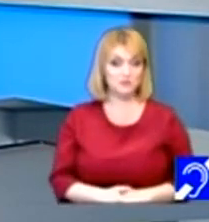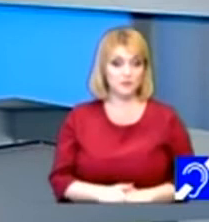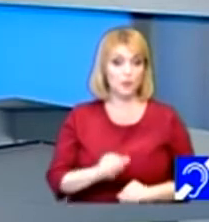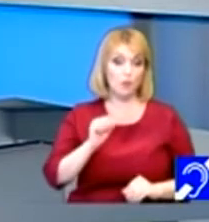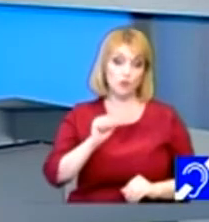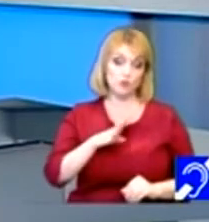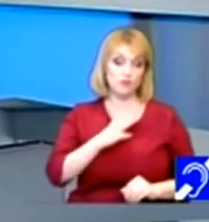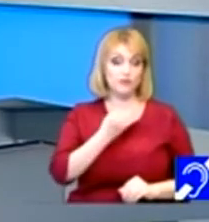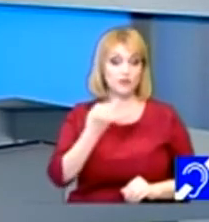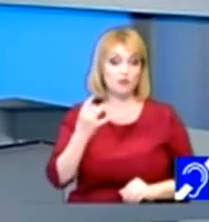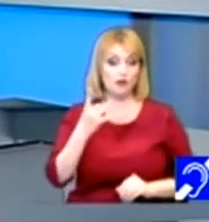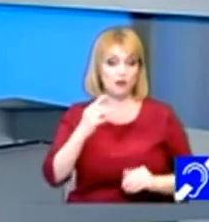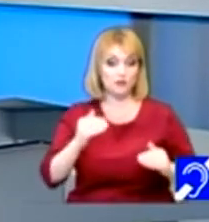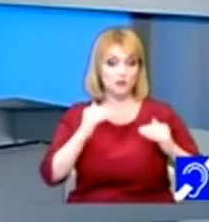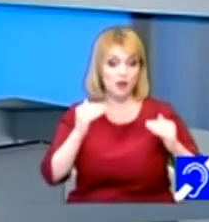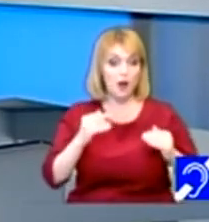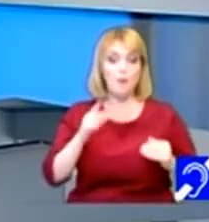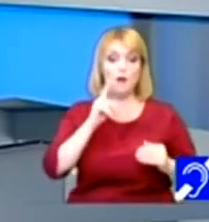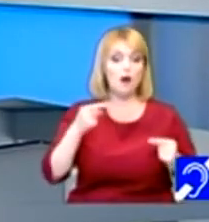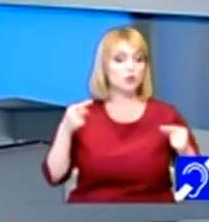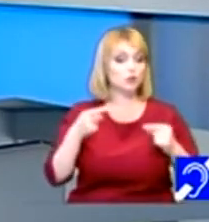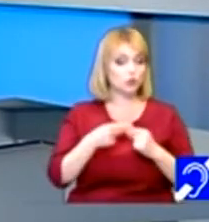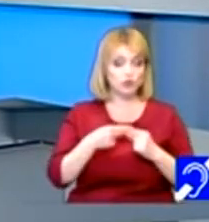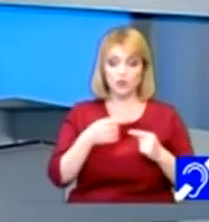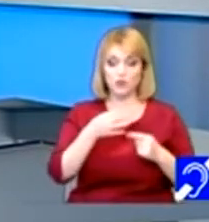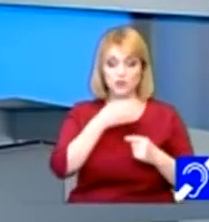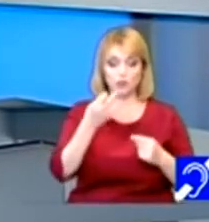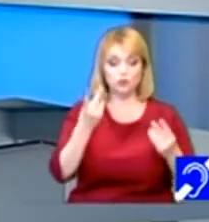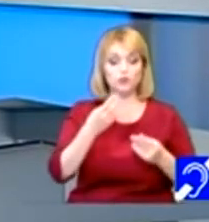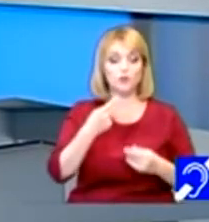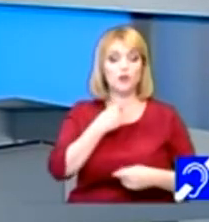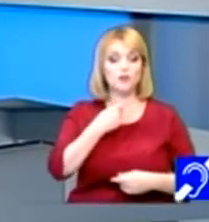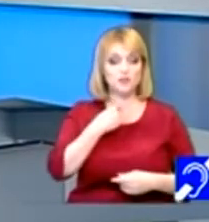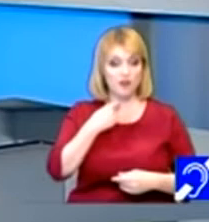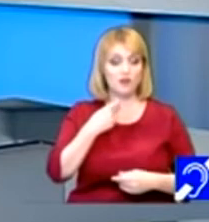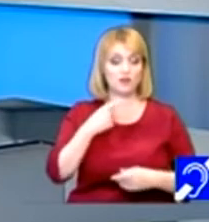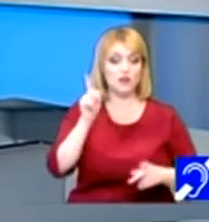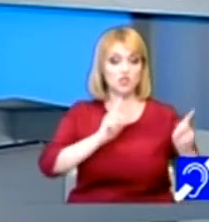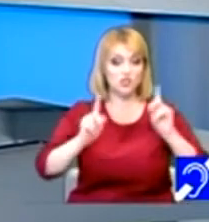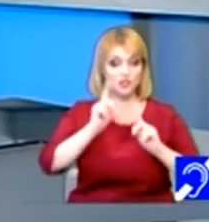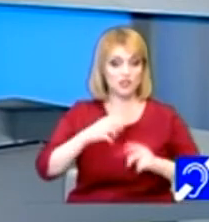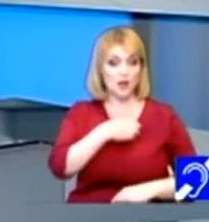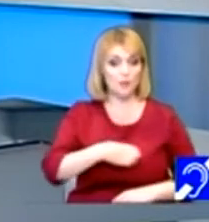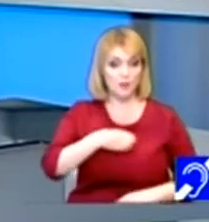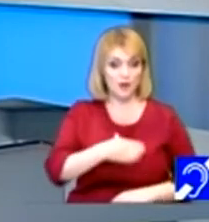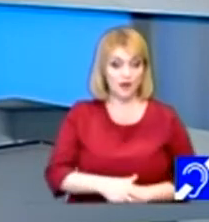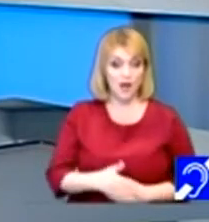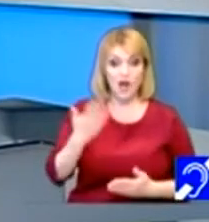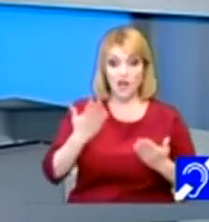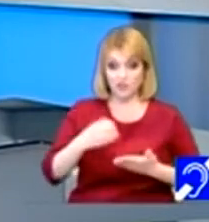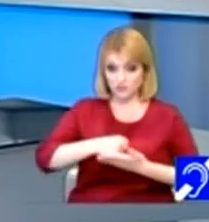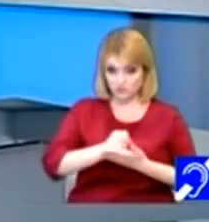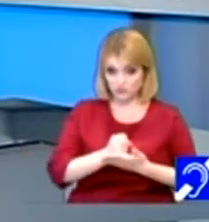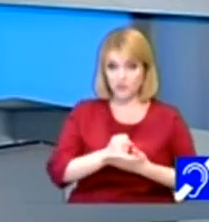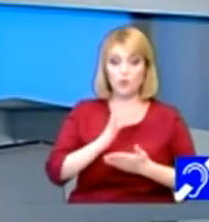ori. Regulamentul nou a fost definitivat și urmează să fie votat de consilieri. Dacă aceștia vor aproba proiectul, atunci încasările la